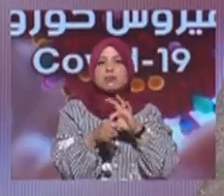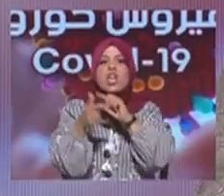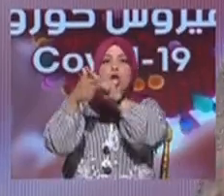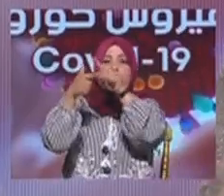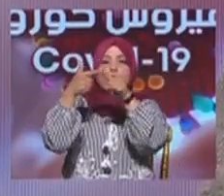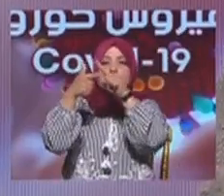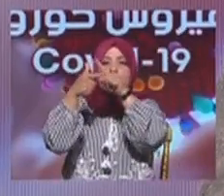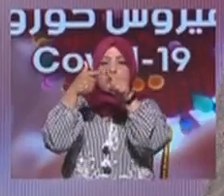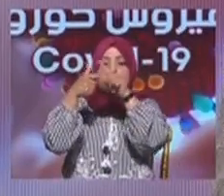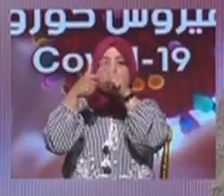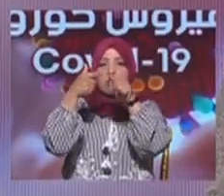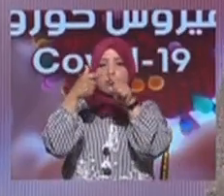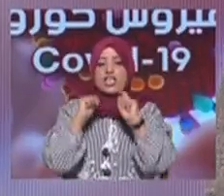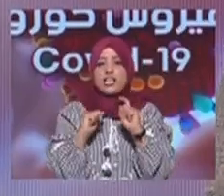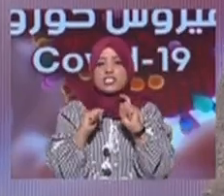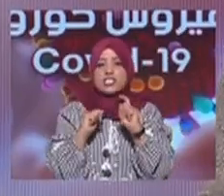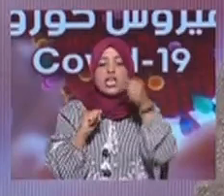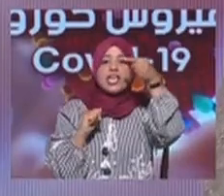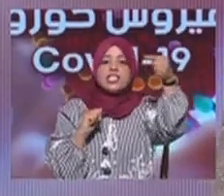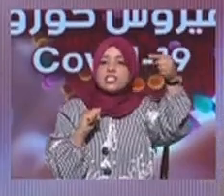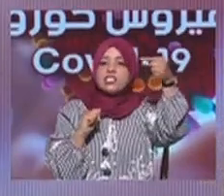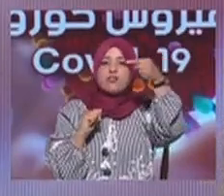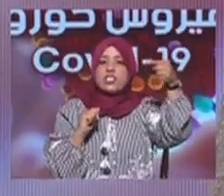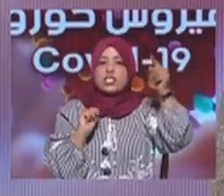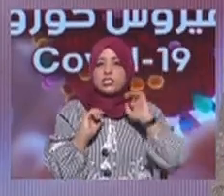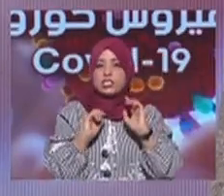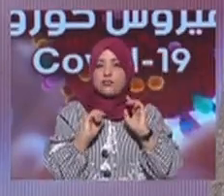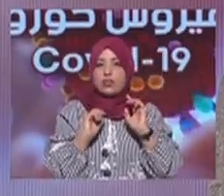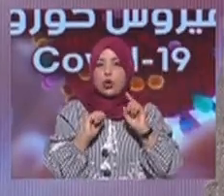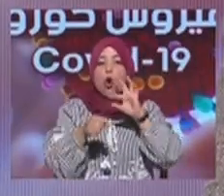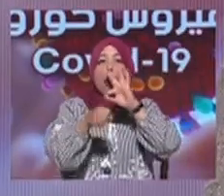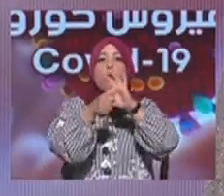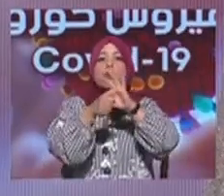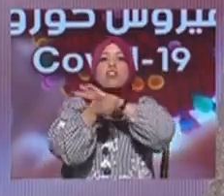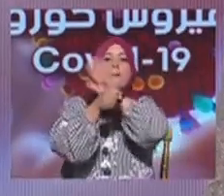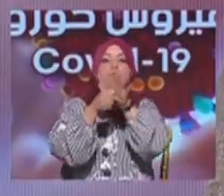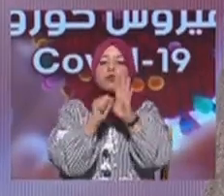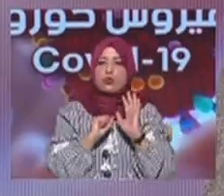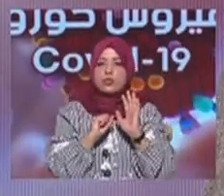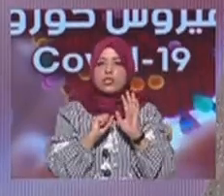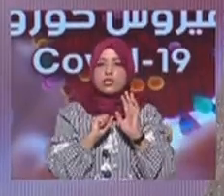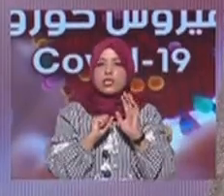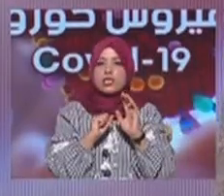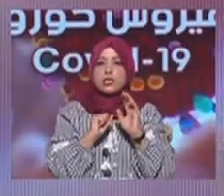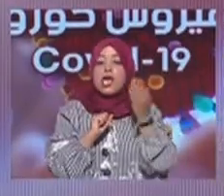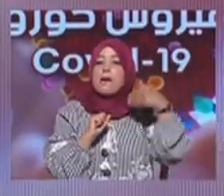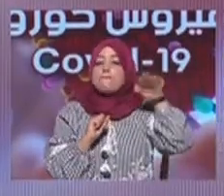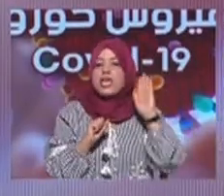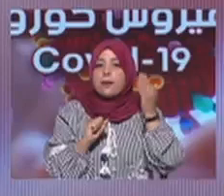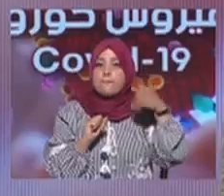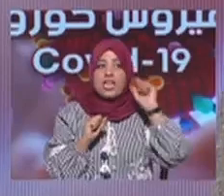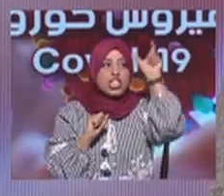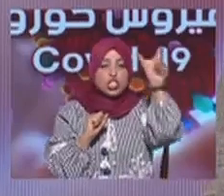ا 24 ساعه انترفال كانوا نيجاتيف، واللي هما تنطبق عليهم الديفينيسيون تاع الغيريزون. الا انه حتى الاشخاص